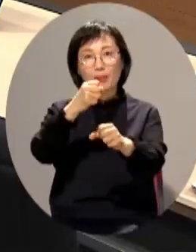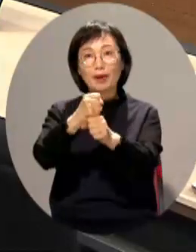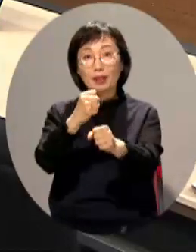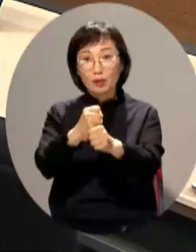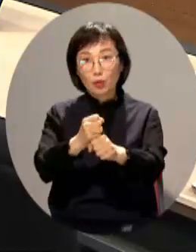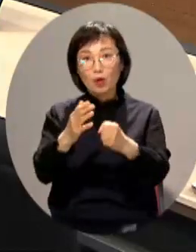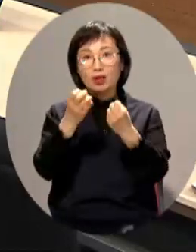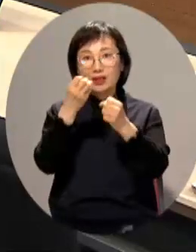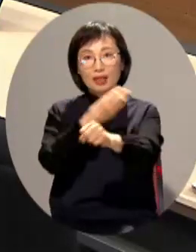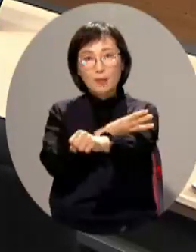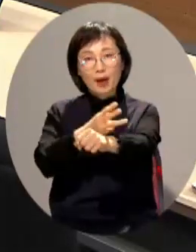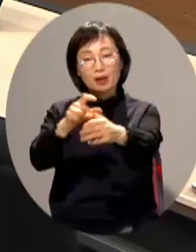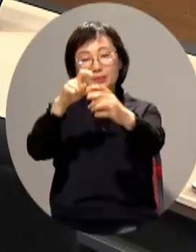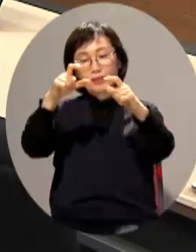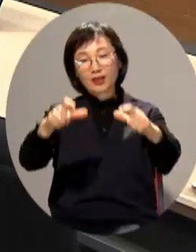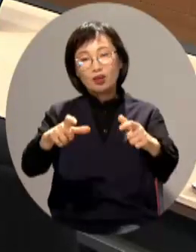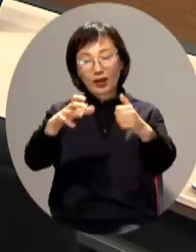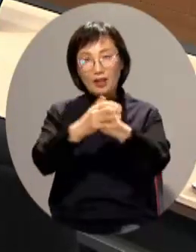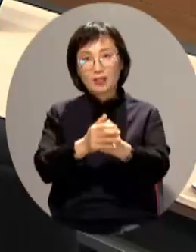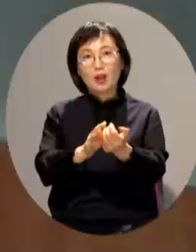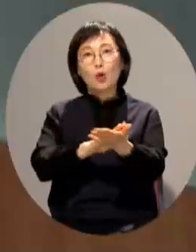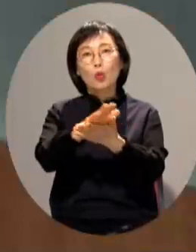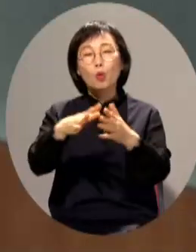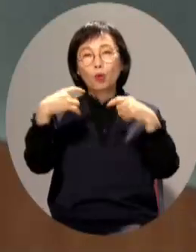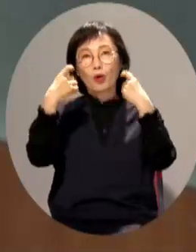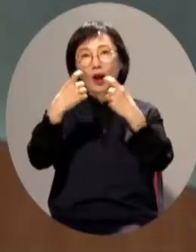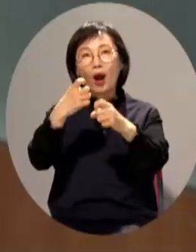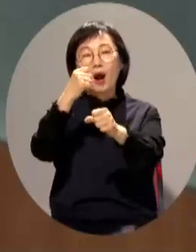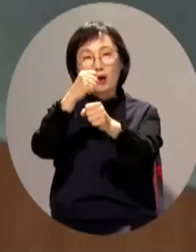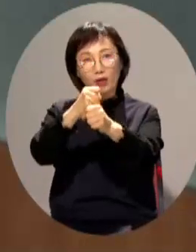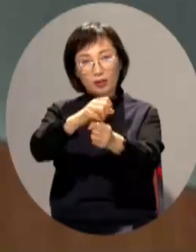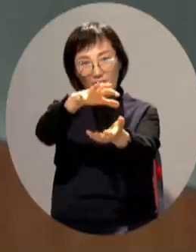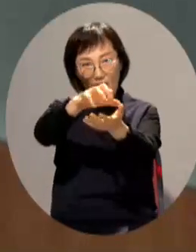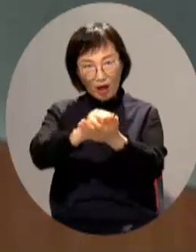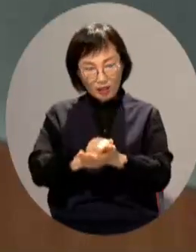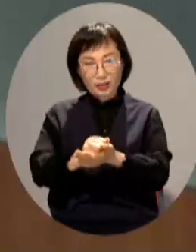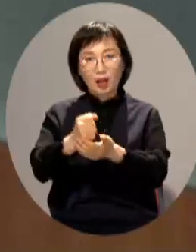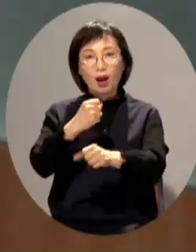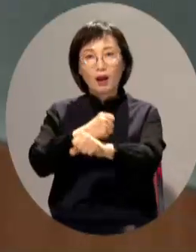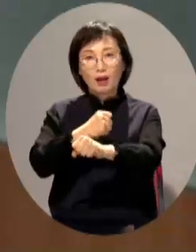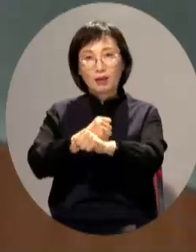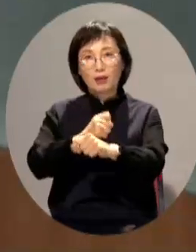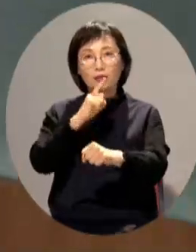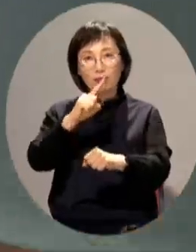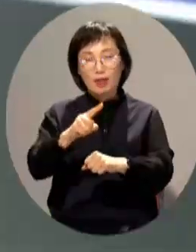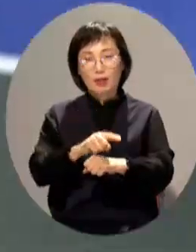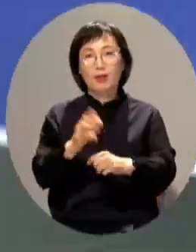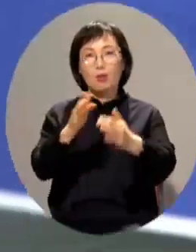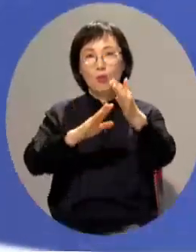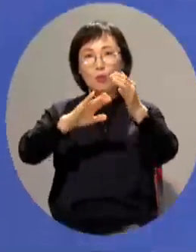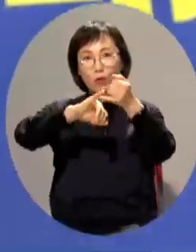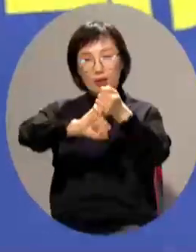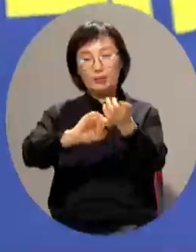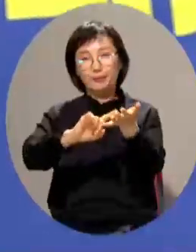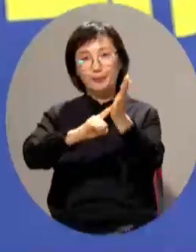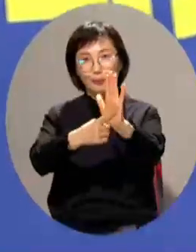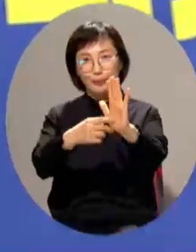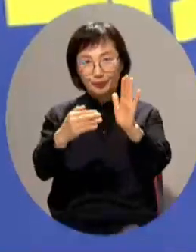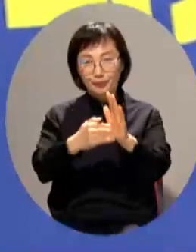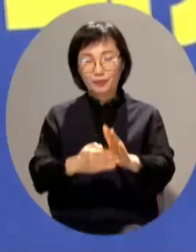새만금에 는 디즈니랜드는 테마파크를 유치해 그 유치하겠다는 등의 공약을 제시했습니다